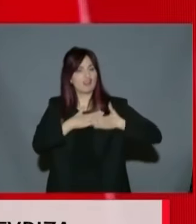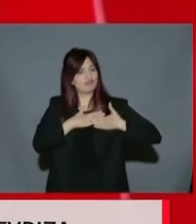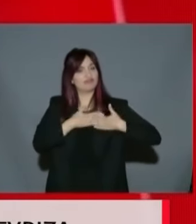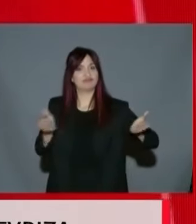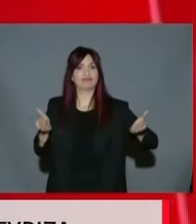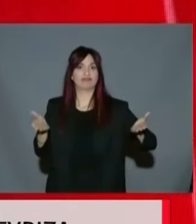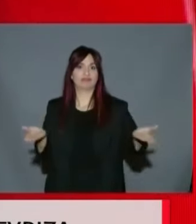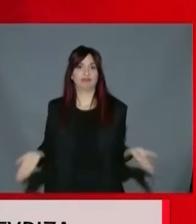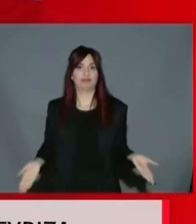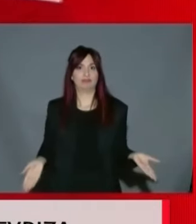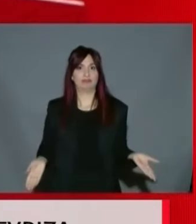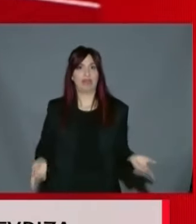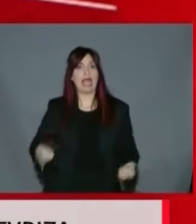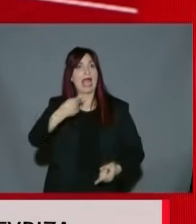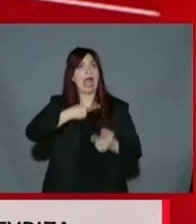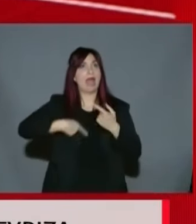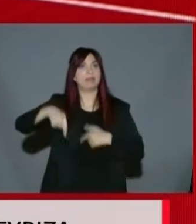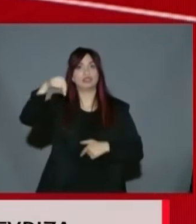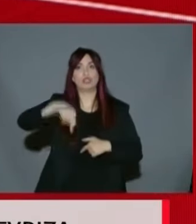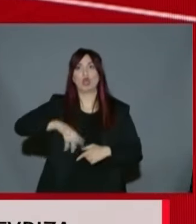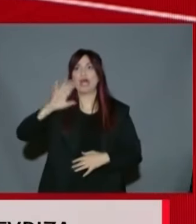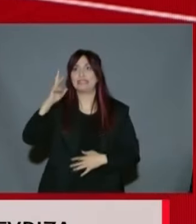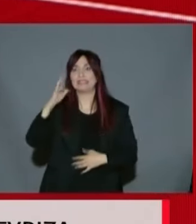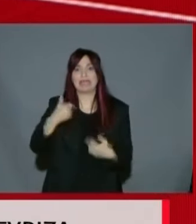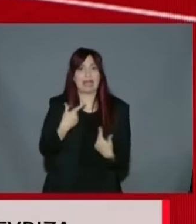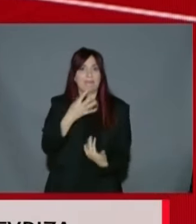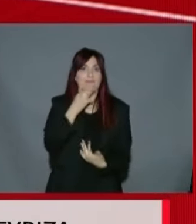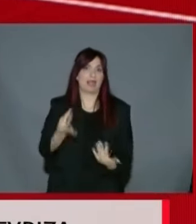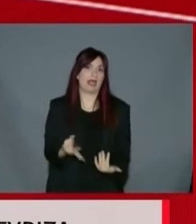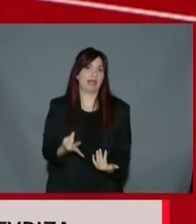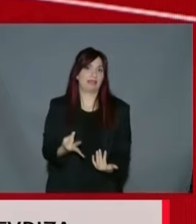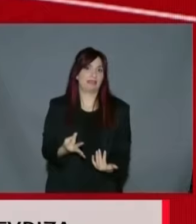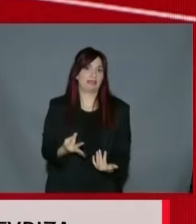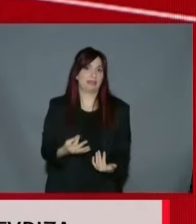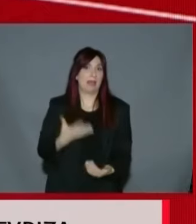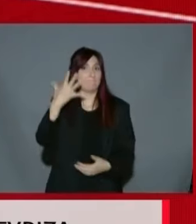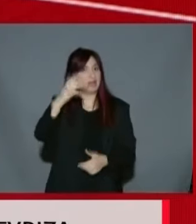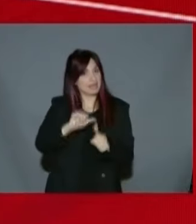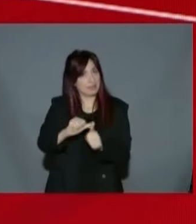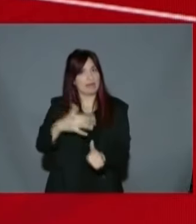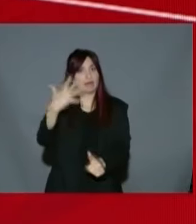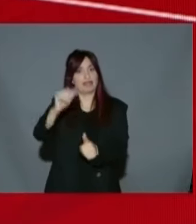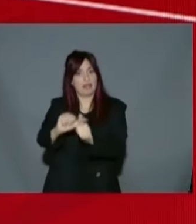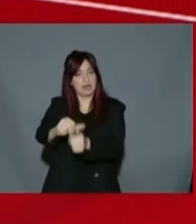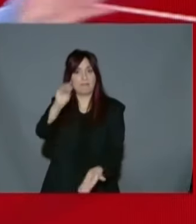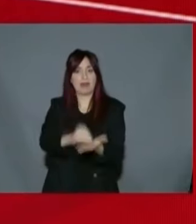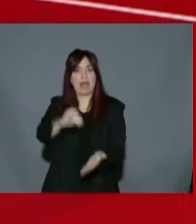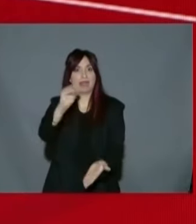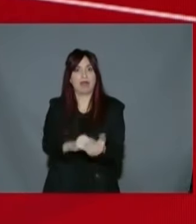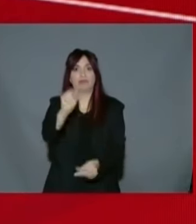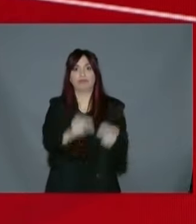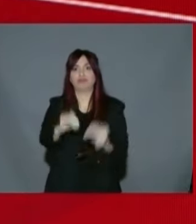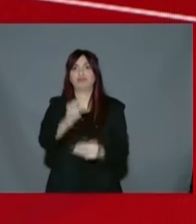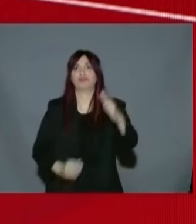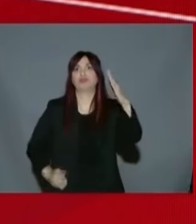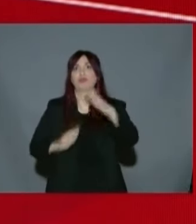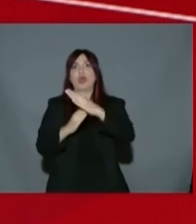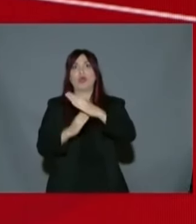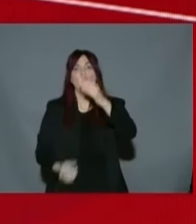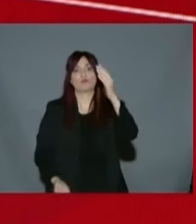να μπούμε στην παράνοια κάθε 5 μήνες να ψηφίζουμε αρχηγό μέχρι να μην είναι πια